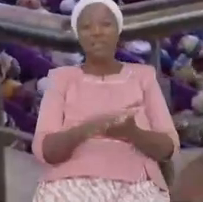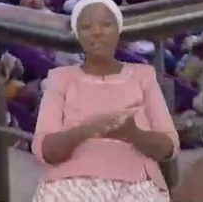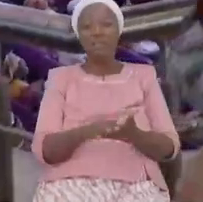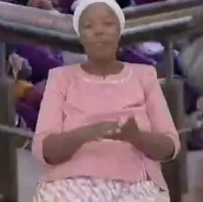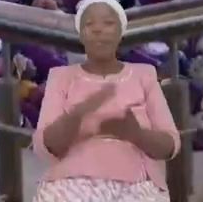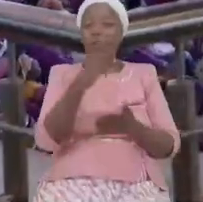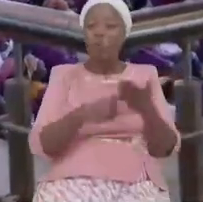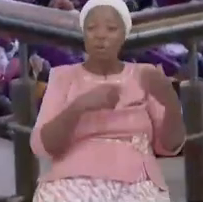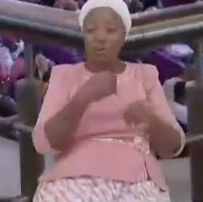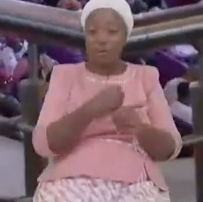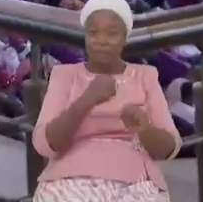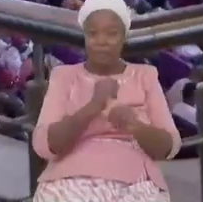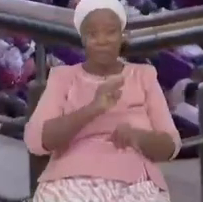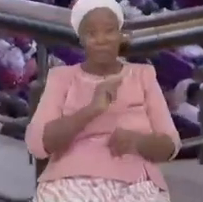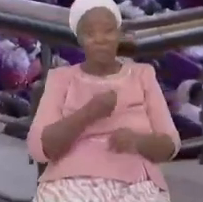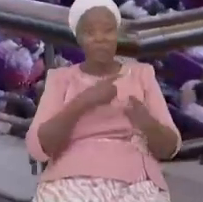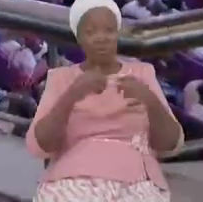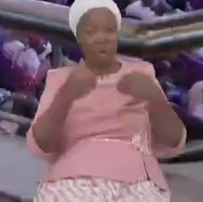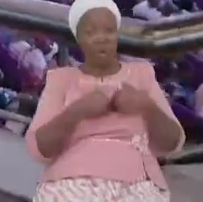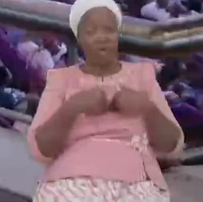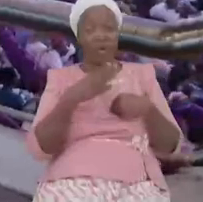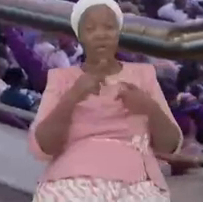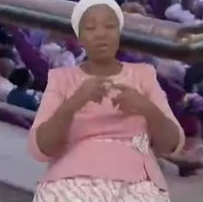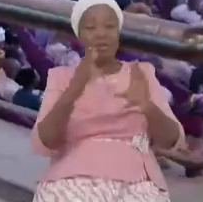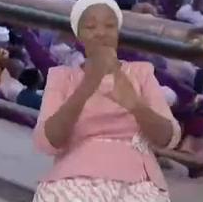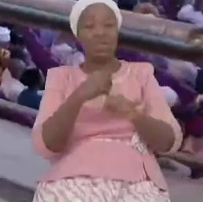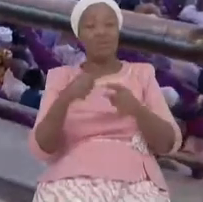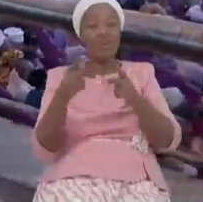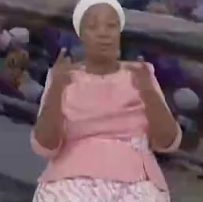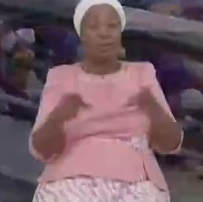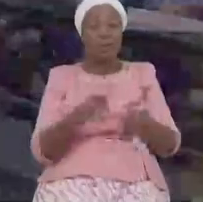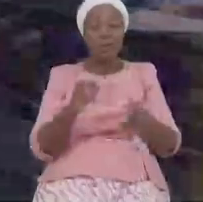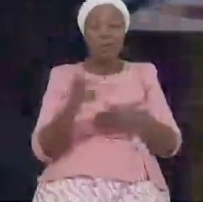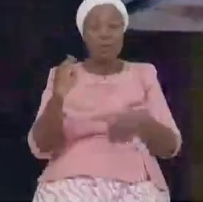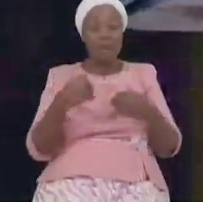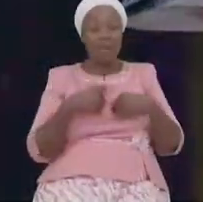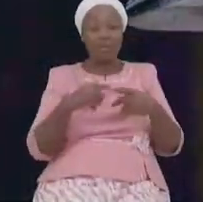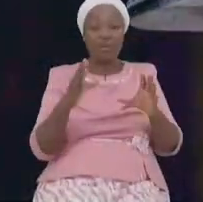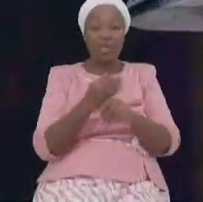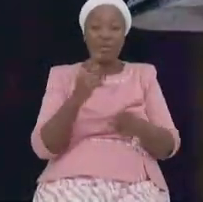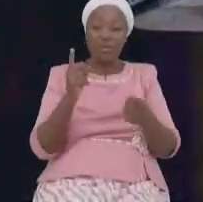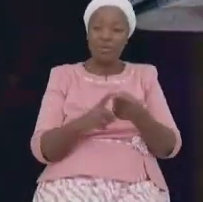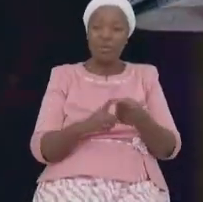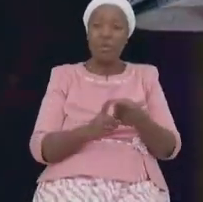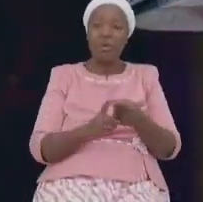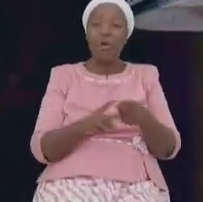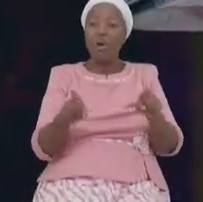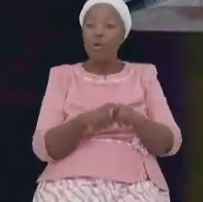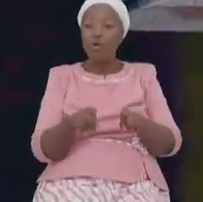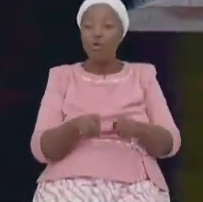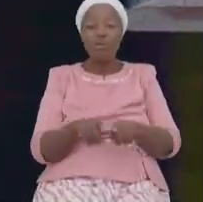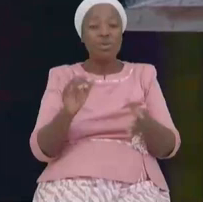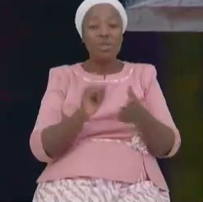Qu'est-ce qui nous amène à avoir et atteindre notre destination plus tôt même que